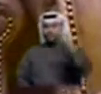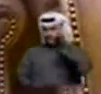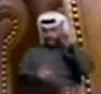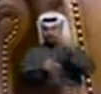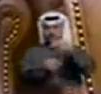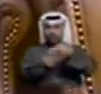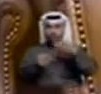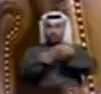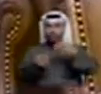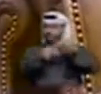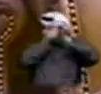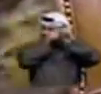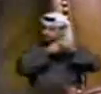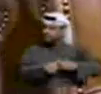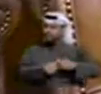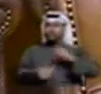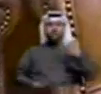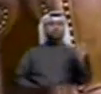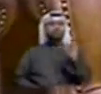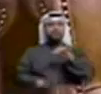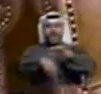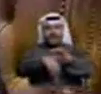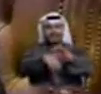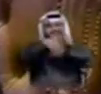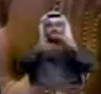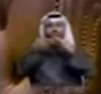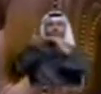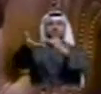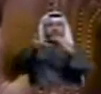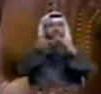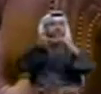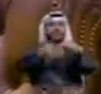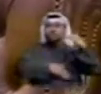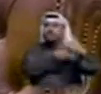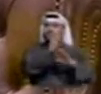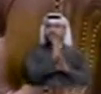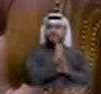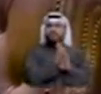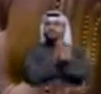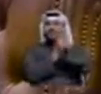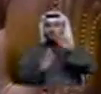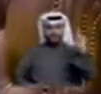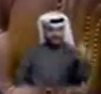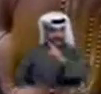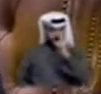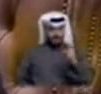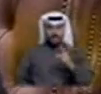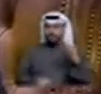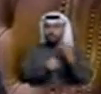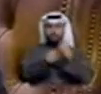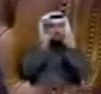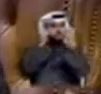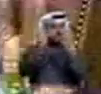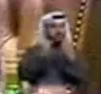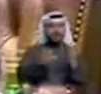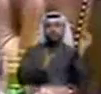دولة الكويت أخذت على عاتقها مبدأ الإسهام في تحقيق الجهود الإنمائية في العديد من الدول حول العالم، حيث شاركت